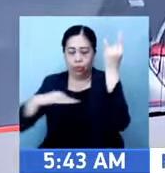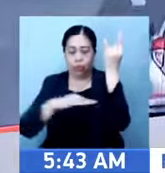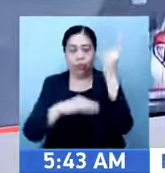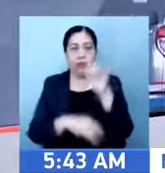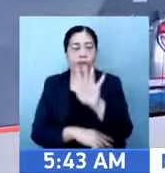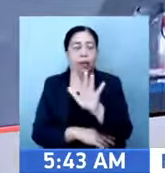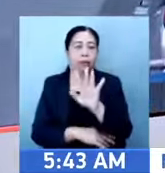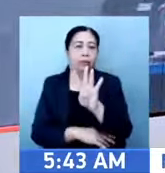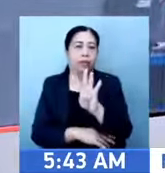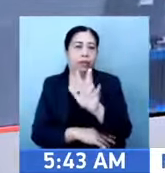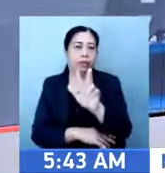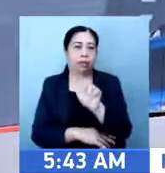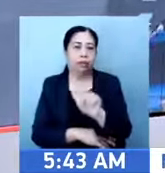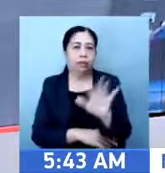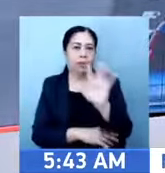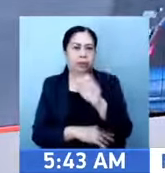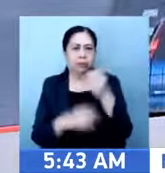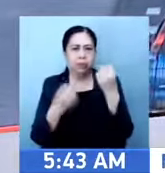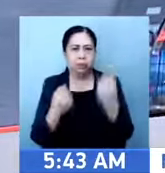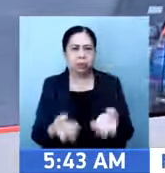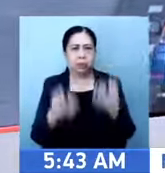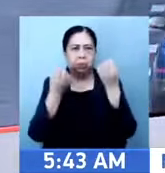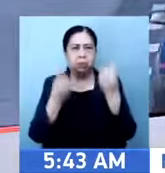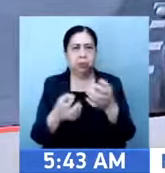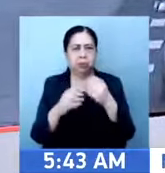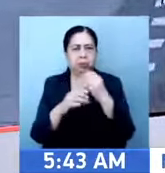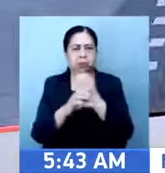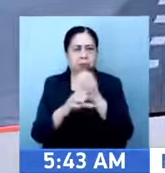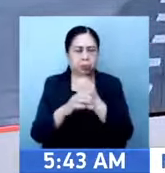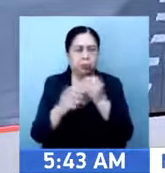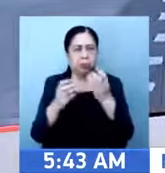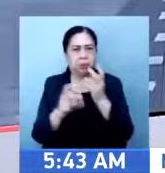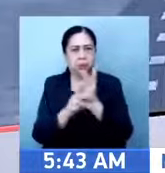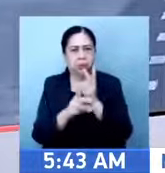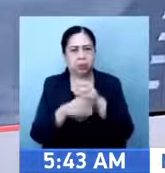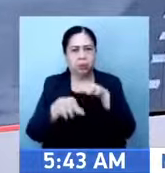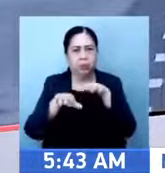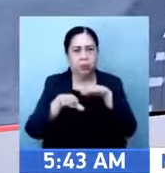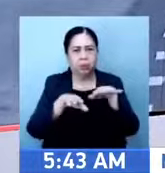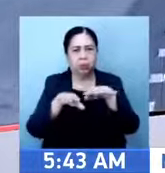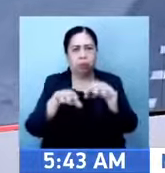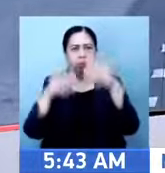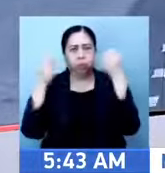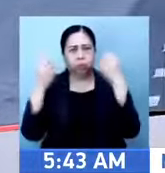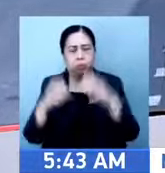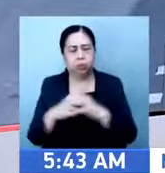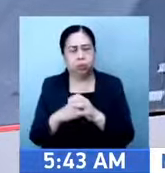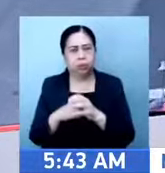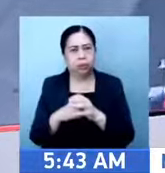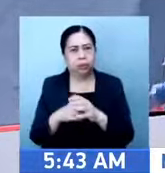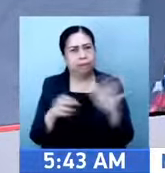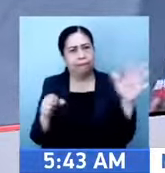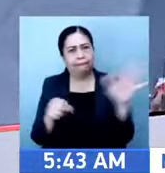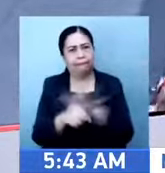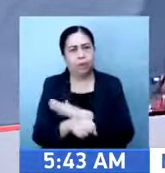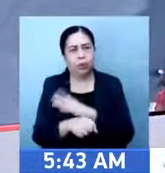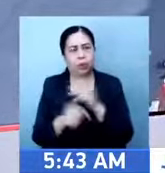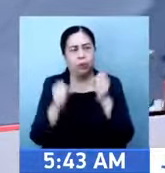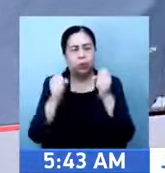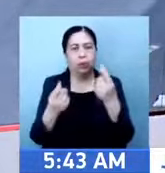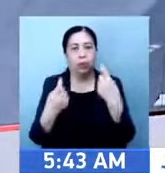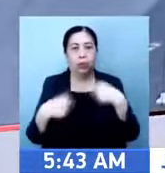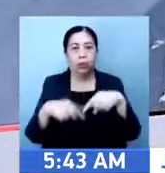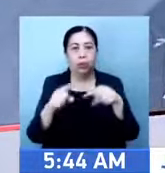umaga, napakakapal na po ng volume ng mga sasakyan. Nakita natin, ano, talagang punong-puno na po yung kalsada. Papunta po ito ng